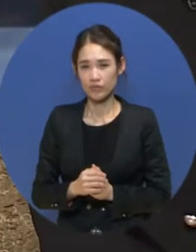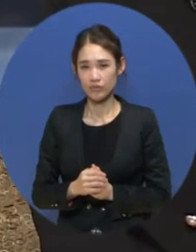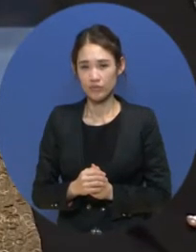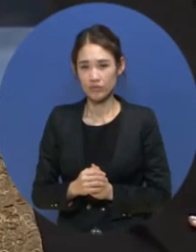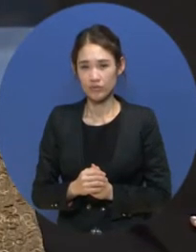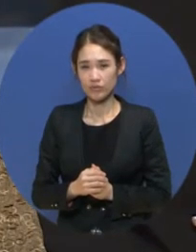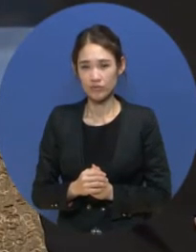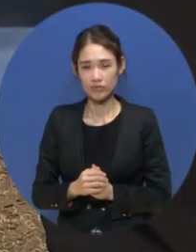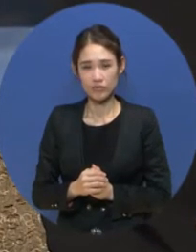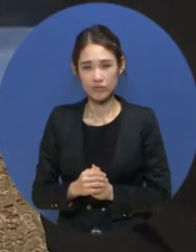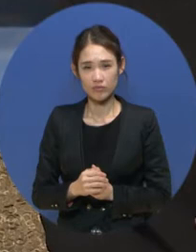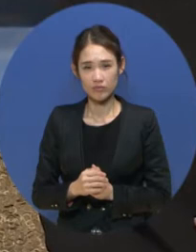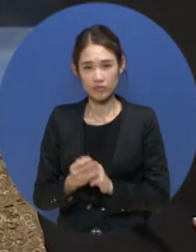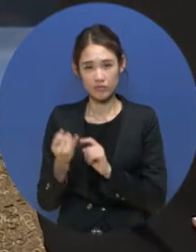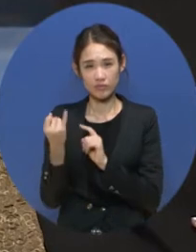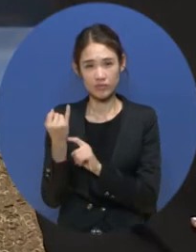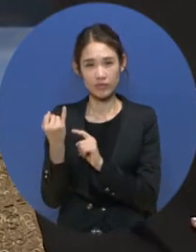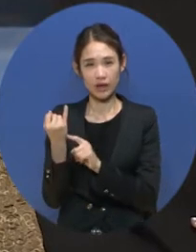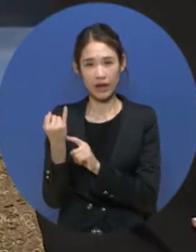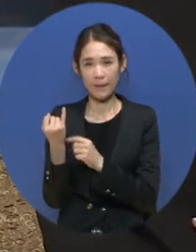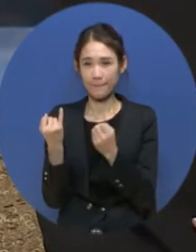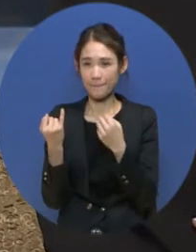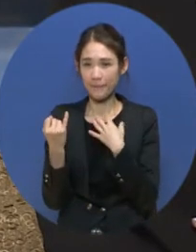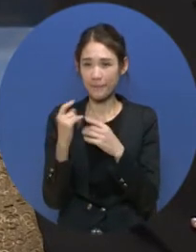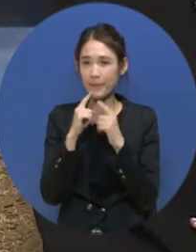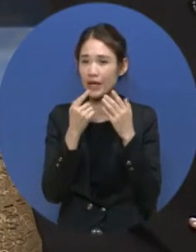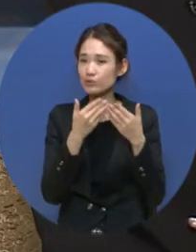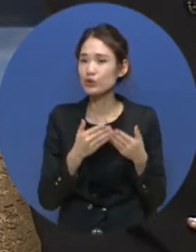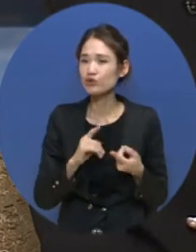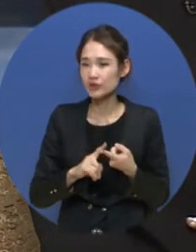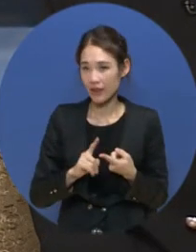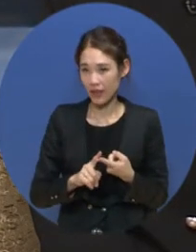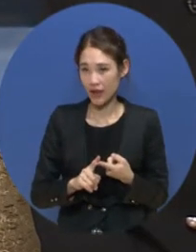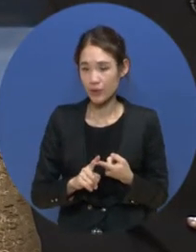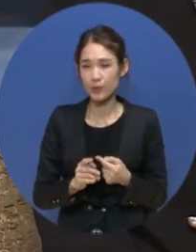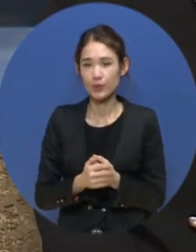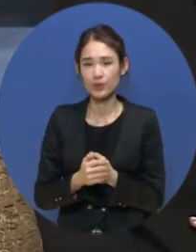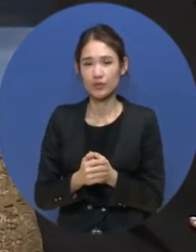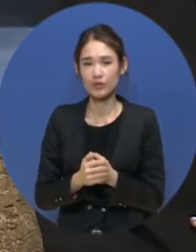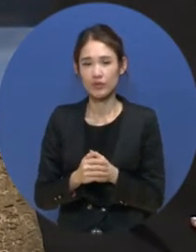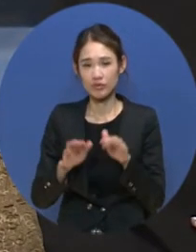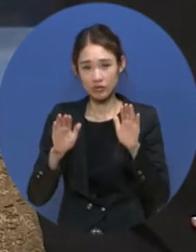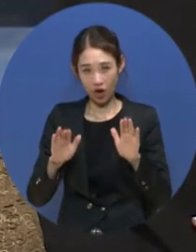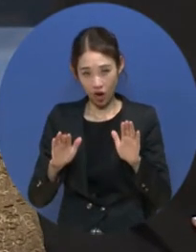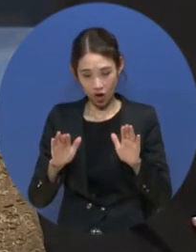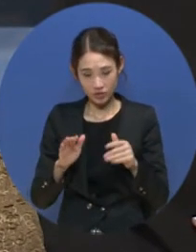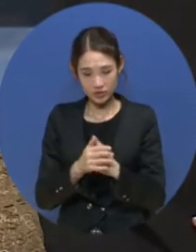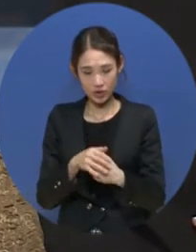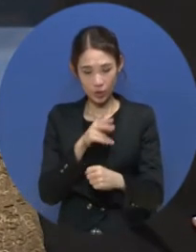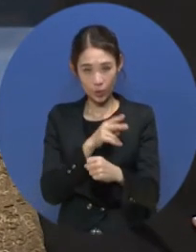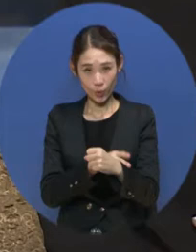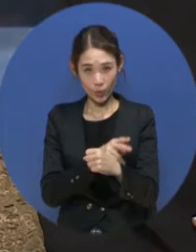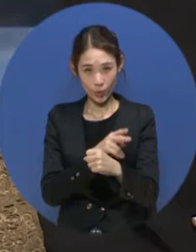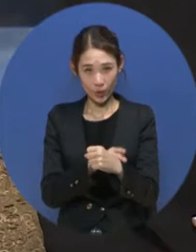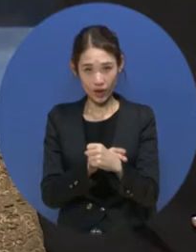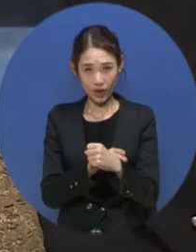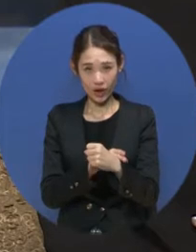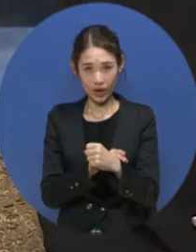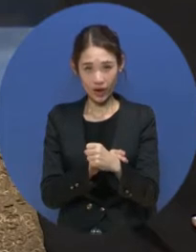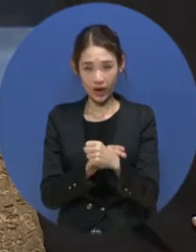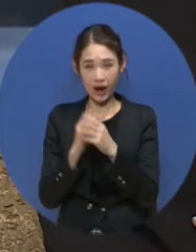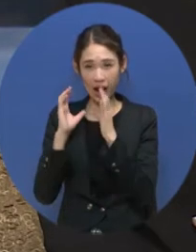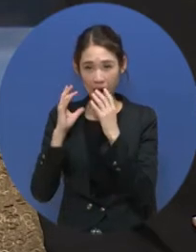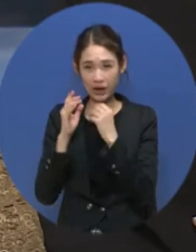사실은 이제 그한 회장님께서 말씀해 주신 것처럼 지금 현재 그 아동 교사 대